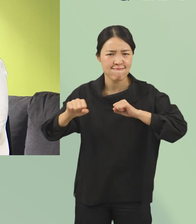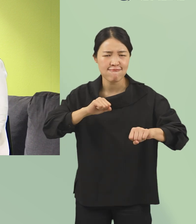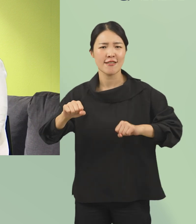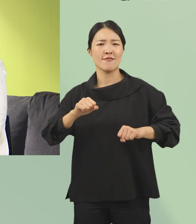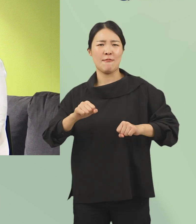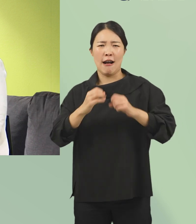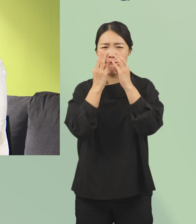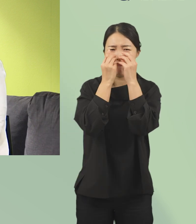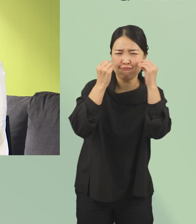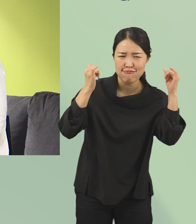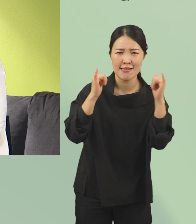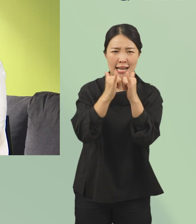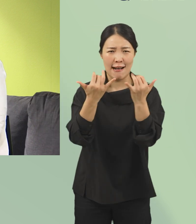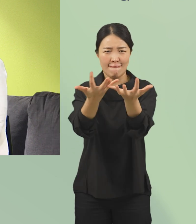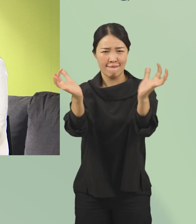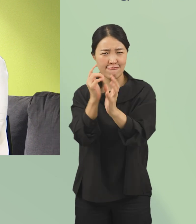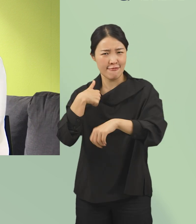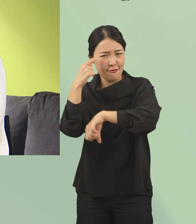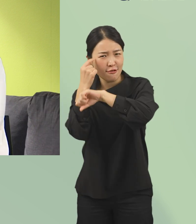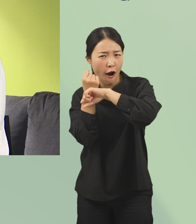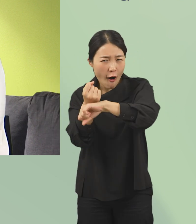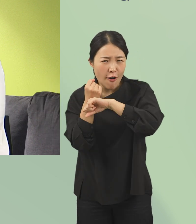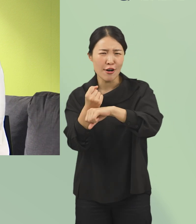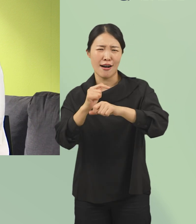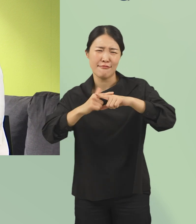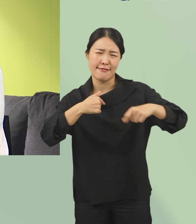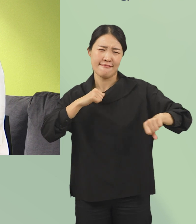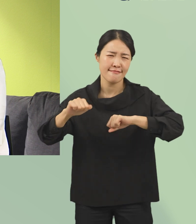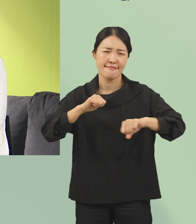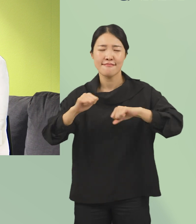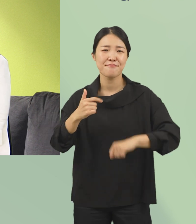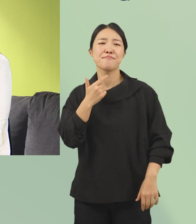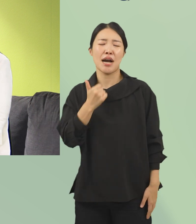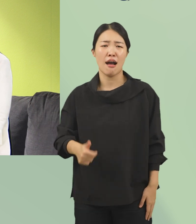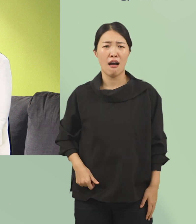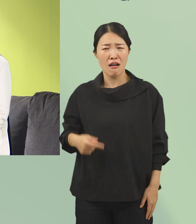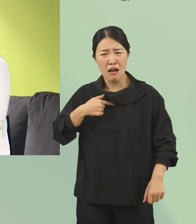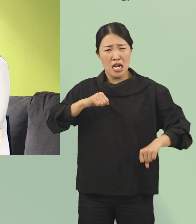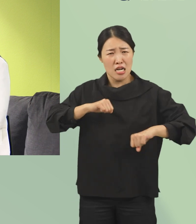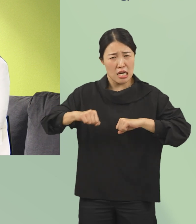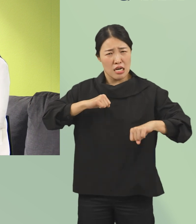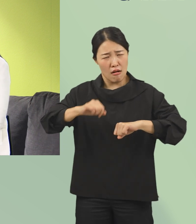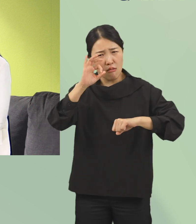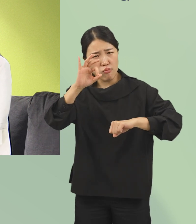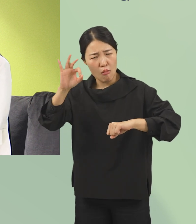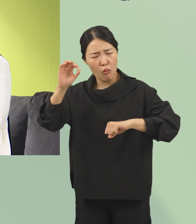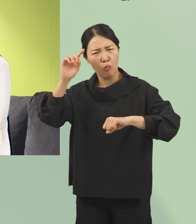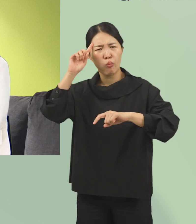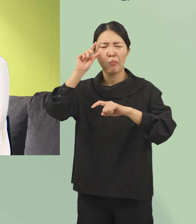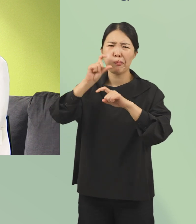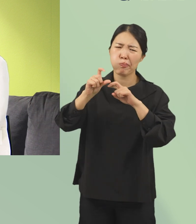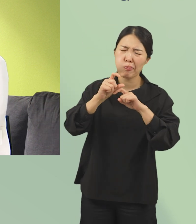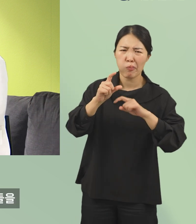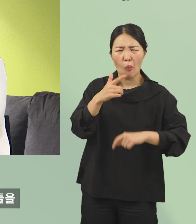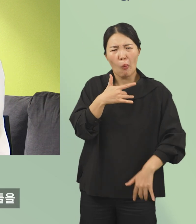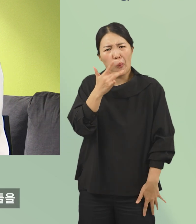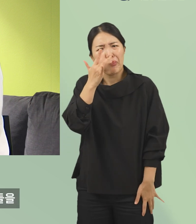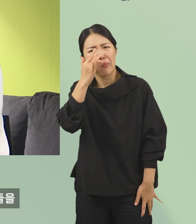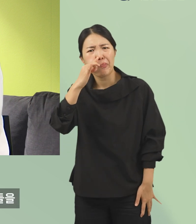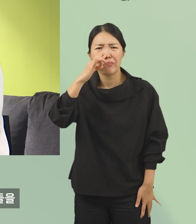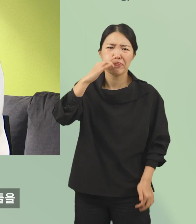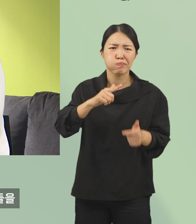대학원의 학생회장 활동 경험이라던가 만인만색 연구자 네트워크라는 역사 대중화 활동을 좀 해왔는데요.